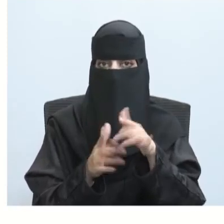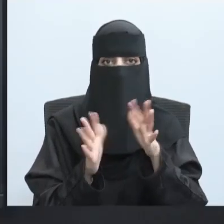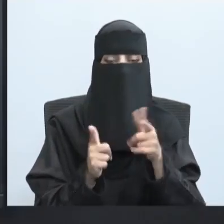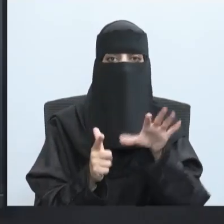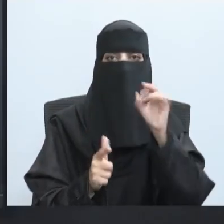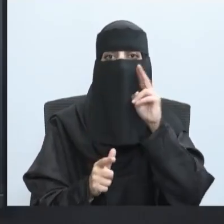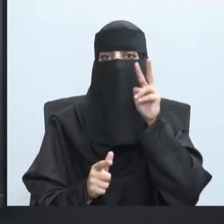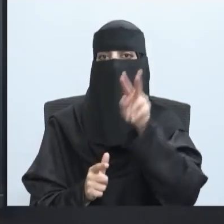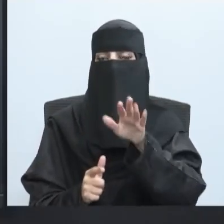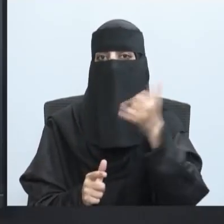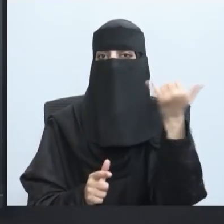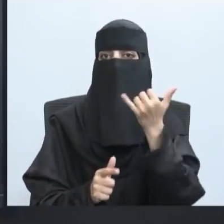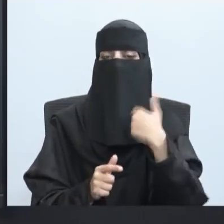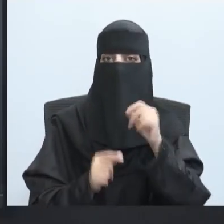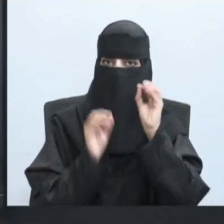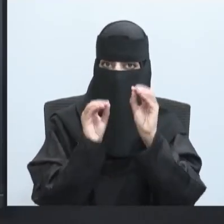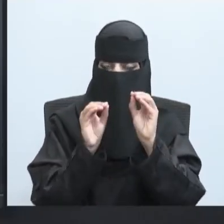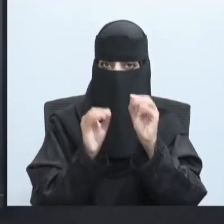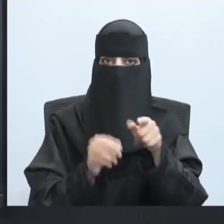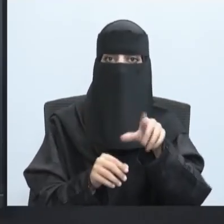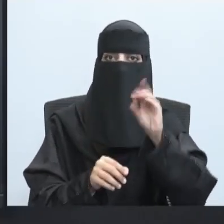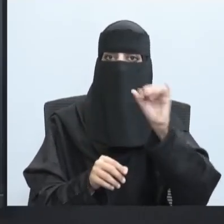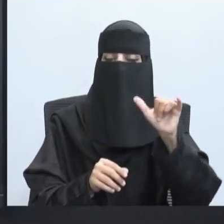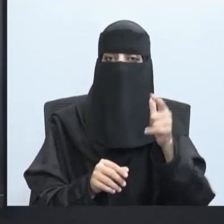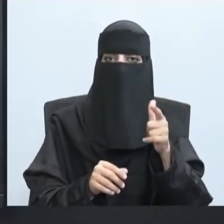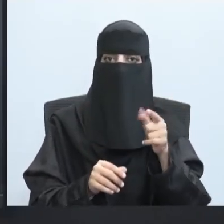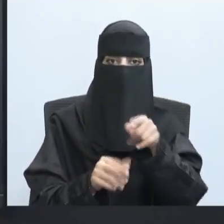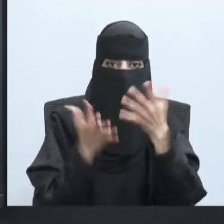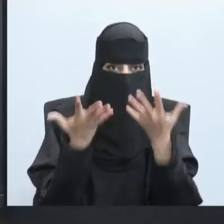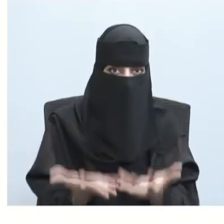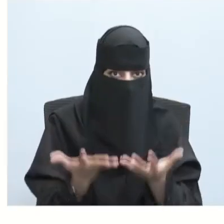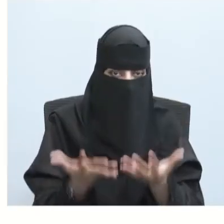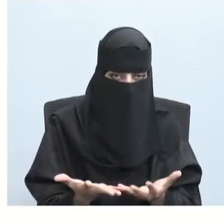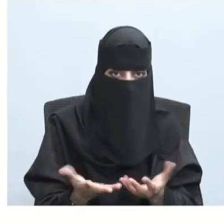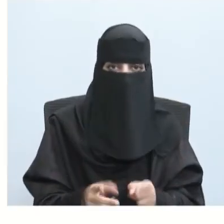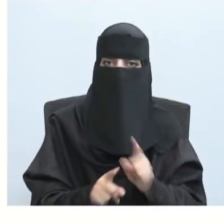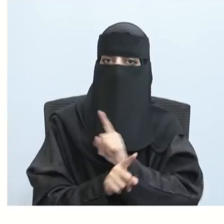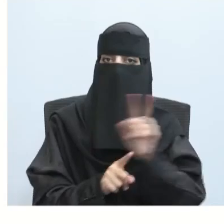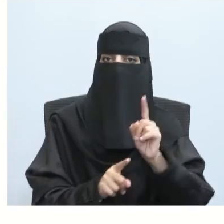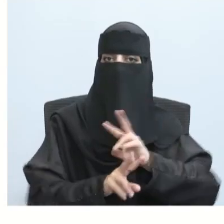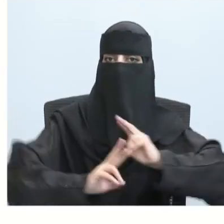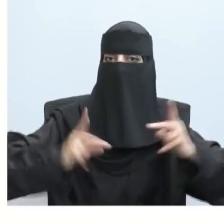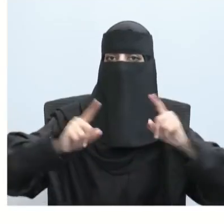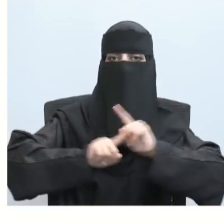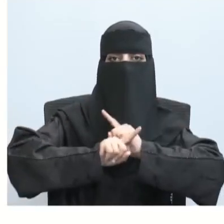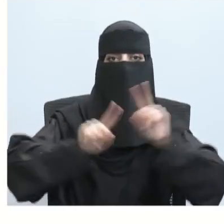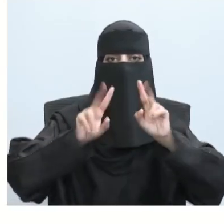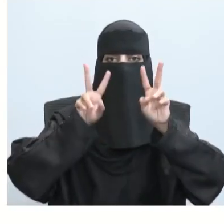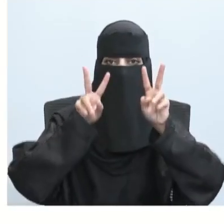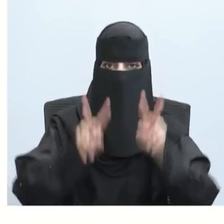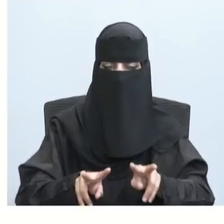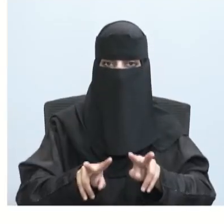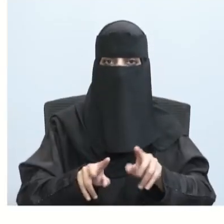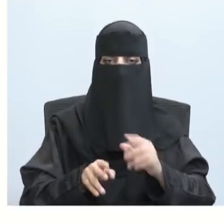ملاحظه مهمه جدا وهي ان الكتله لا تتغير للماده عندما